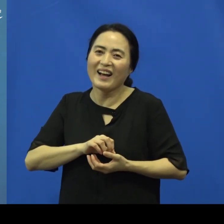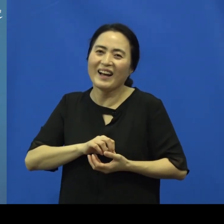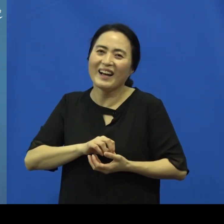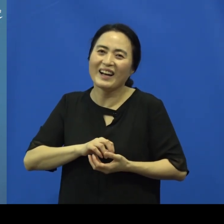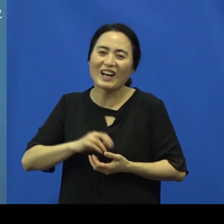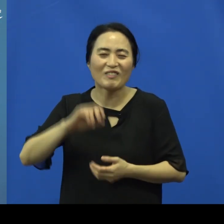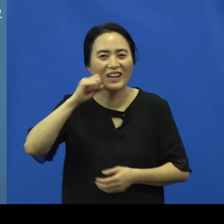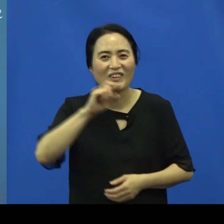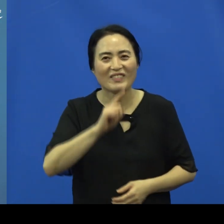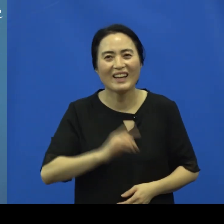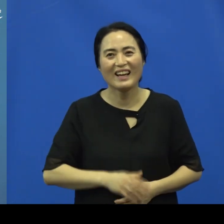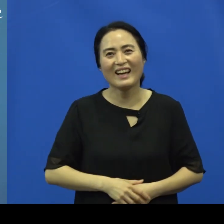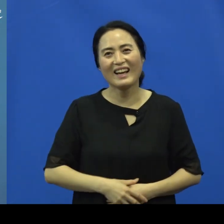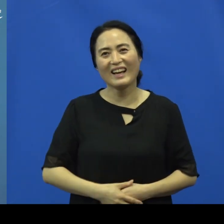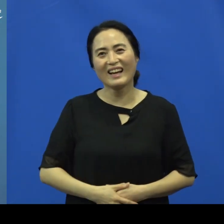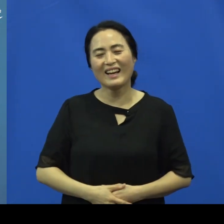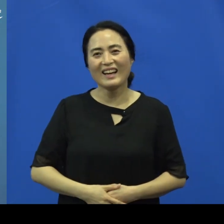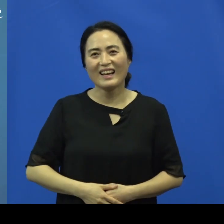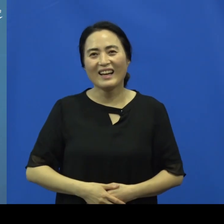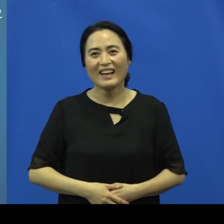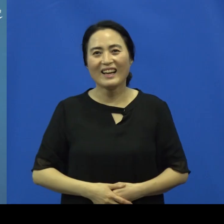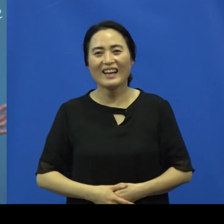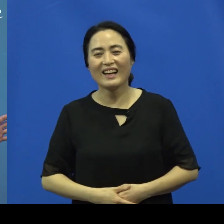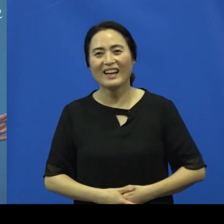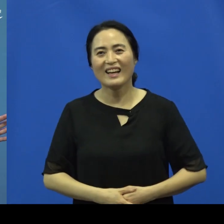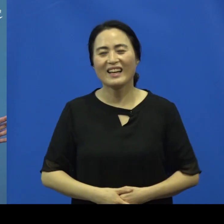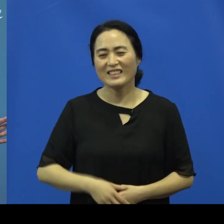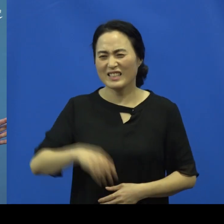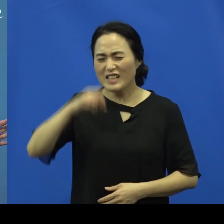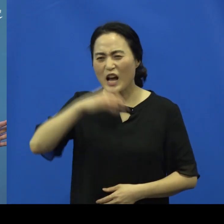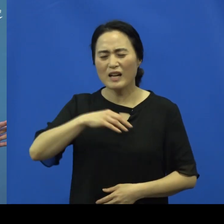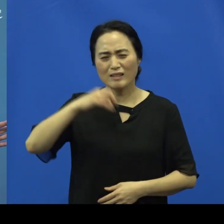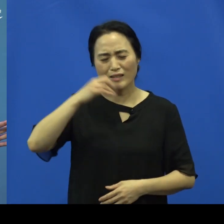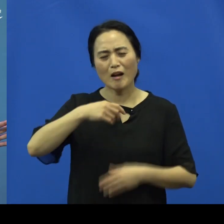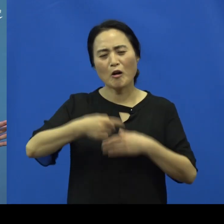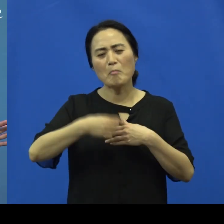그냥 좀 불쌍히 여기는 연민을 가지는 정도가 아니에요.